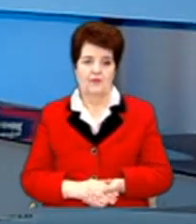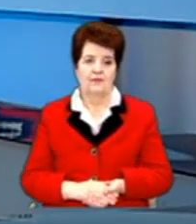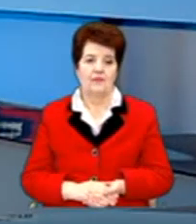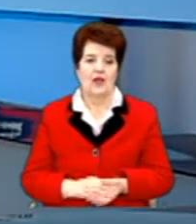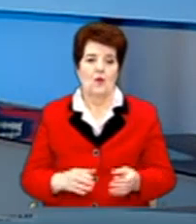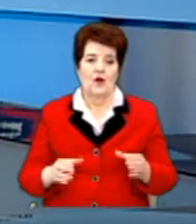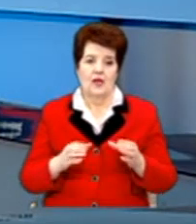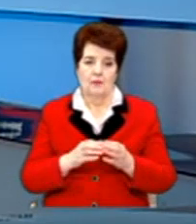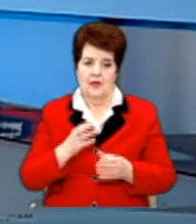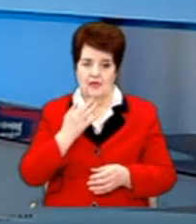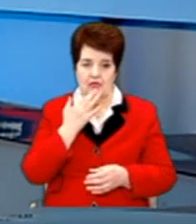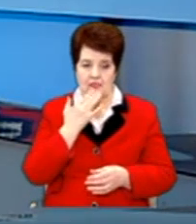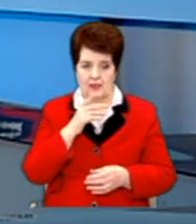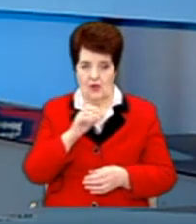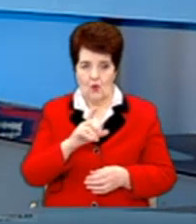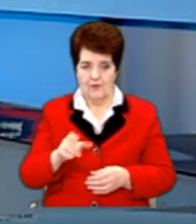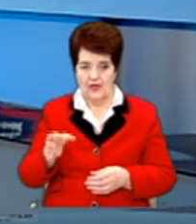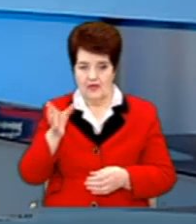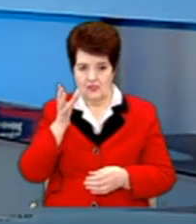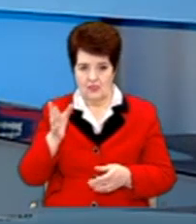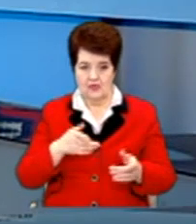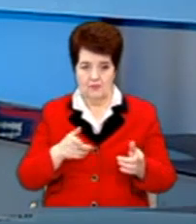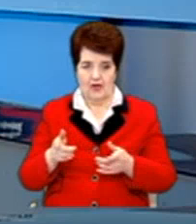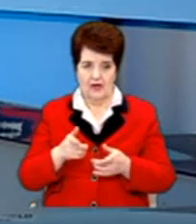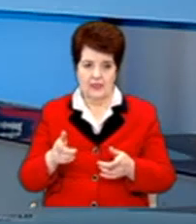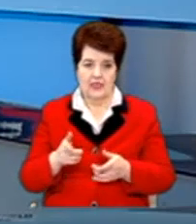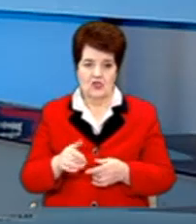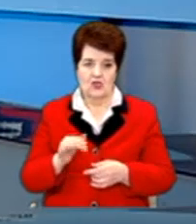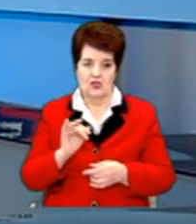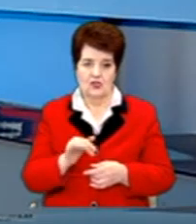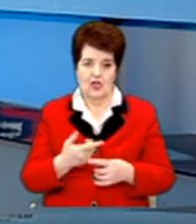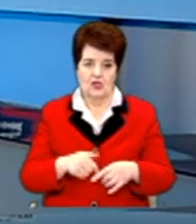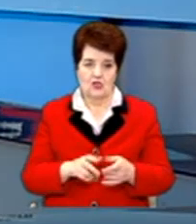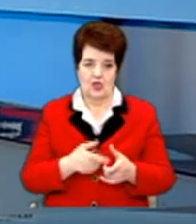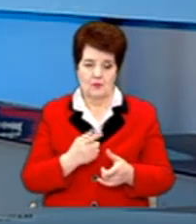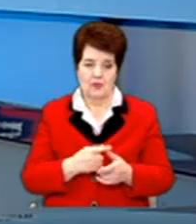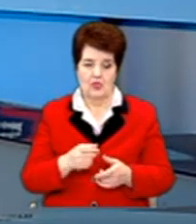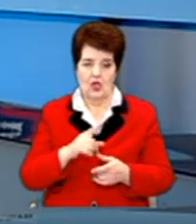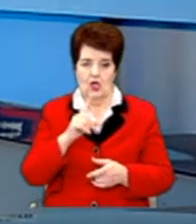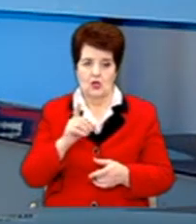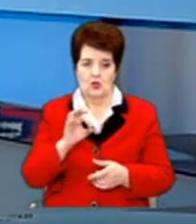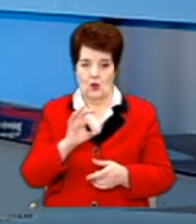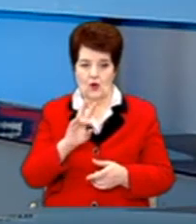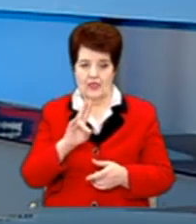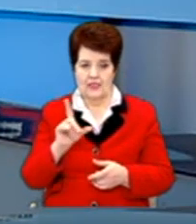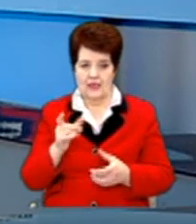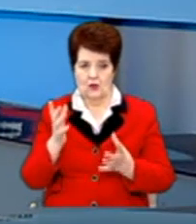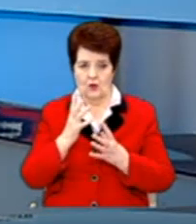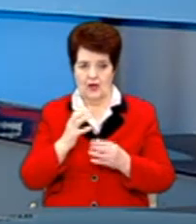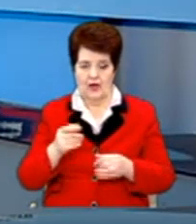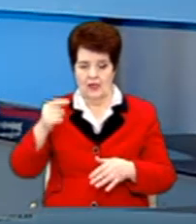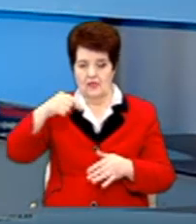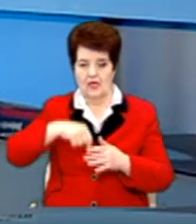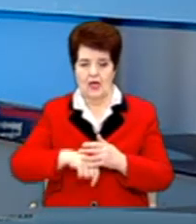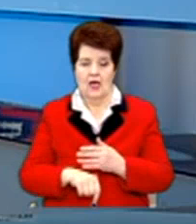O echipă internațională de oameni de știință se pregătește pentru o misiune în așa numita zonă întunecată din Oceanul Indian. Vor coborî